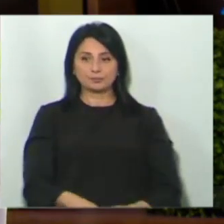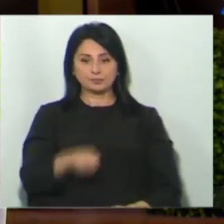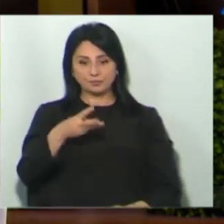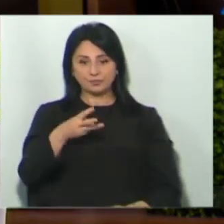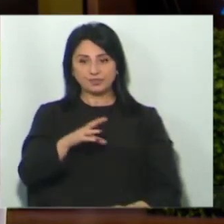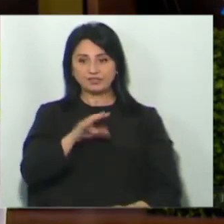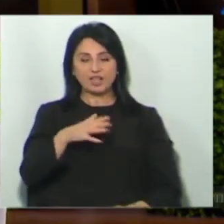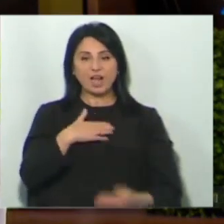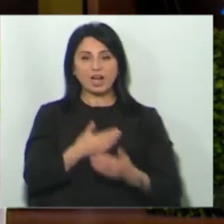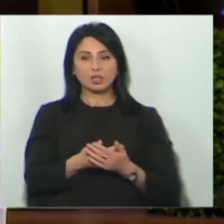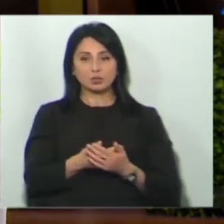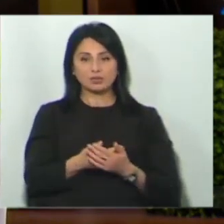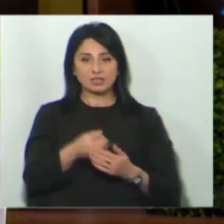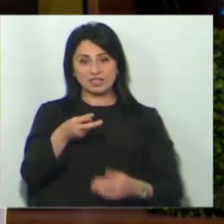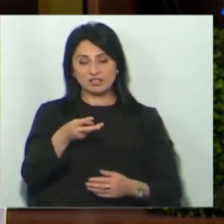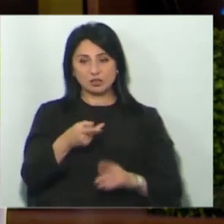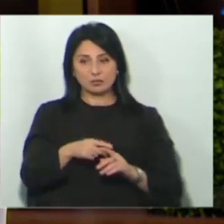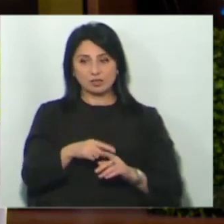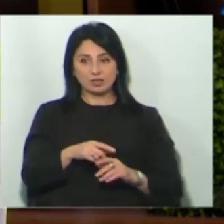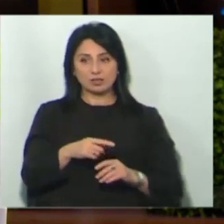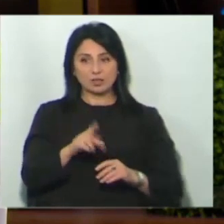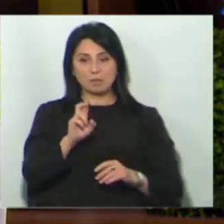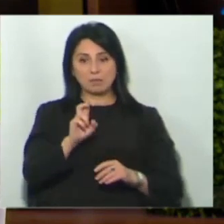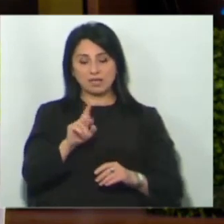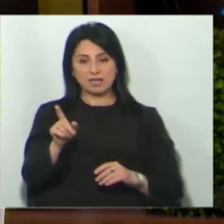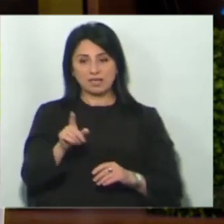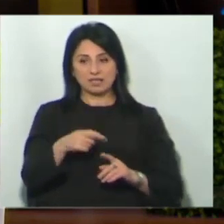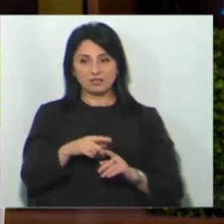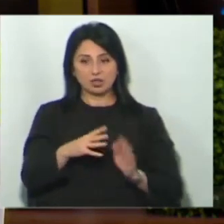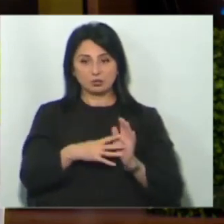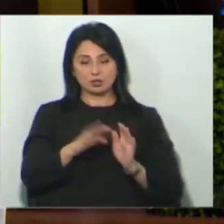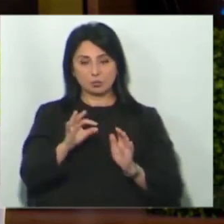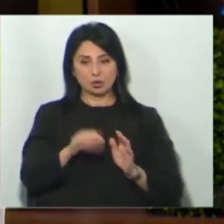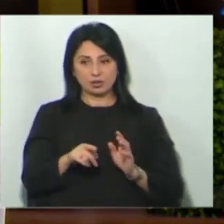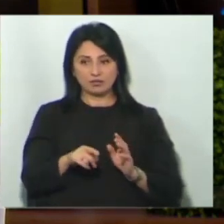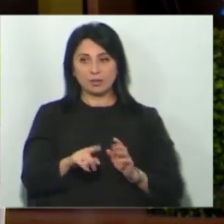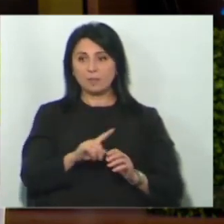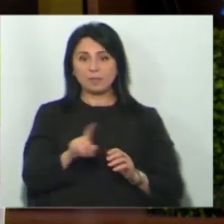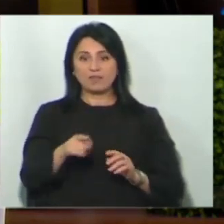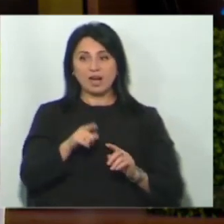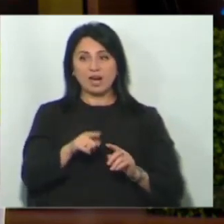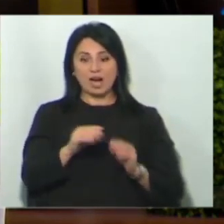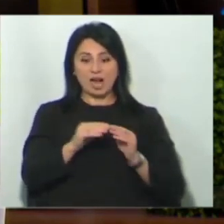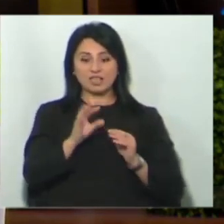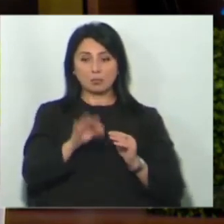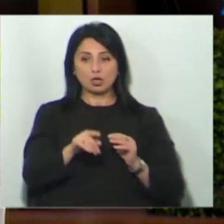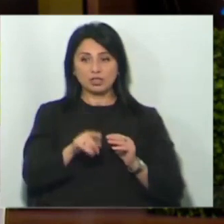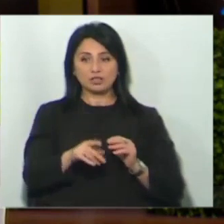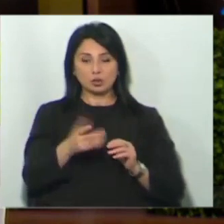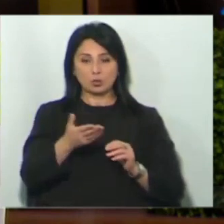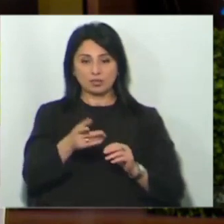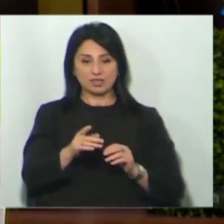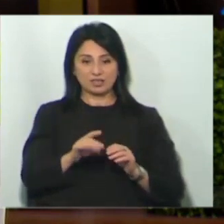დაზიანების მხრივ ყველაზე აქტიურ სხივებს და ბეს სხივების თქვენ წარმოიდგინეთ 90%. Მაგრამ აი ეს 10%-იც კი